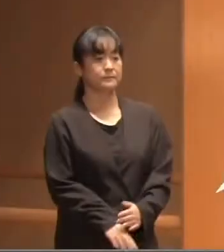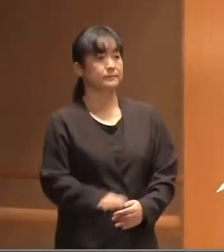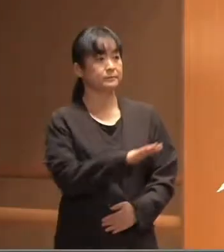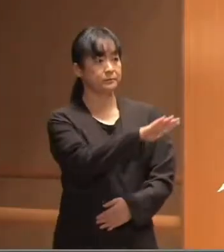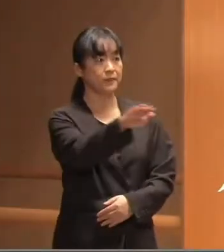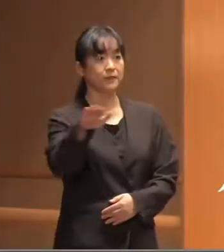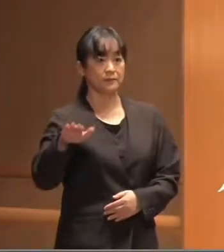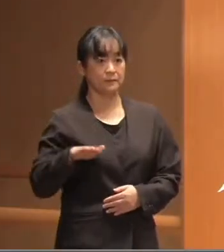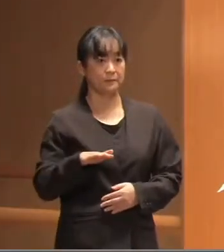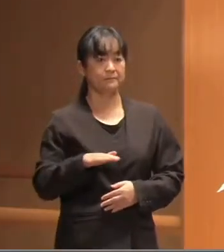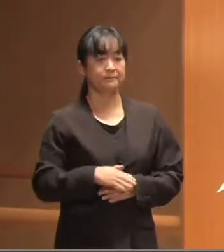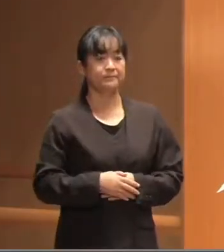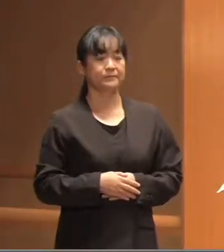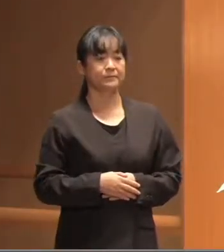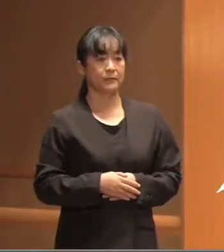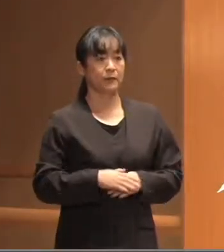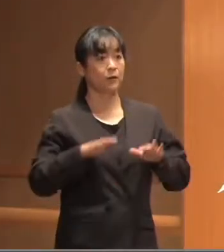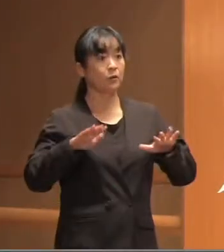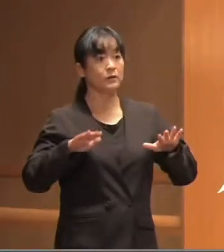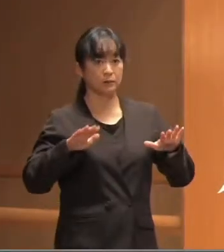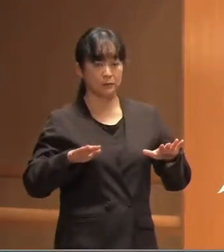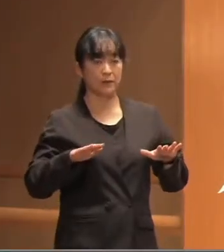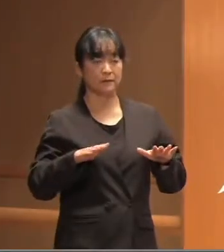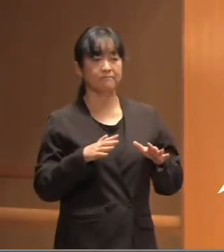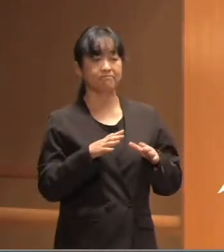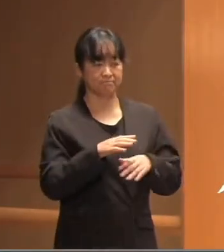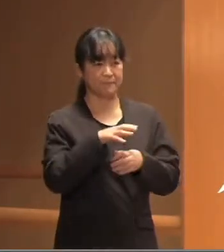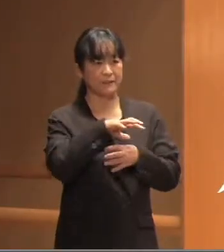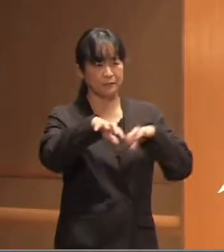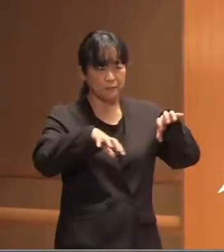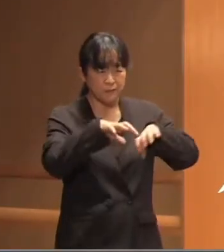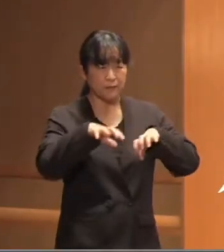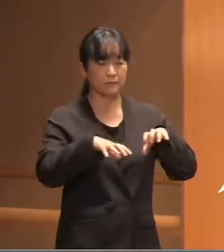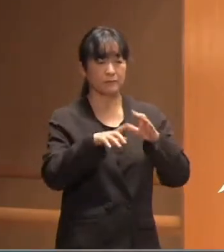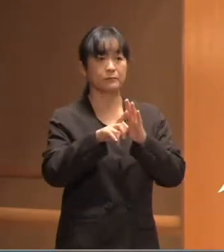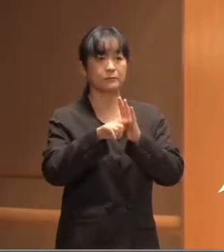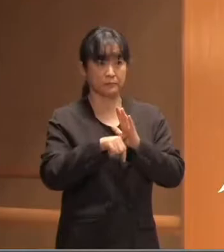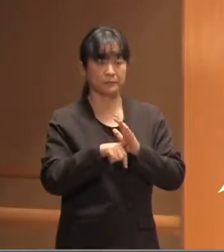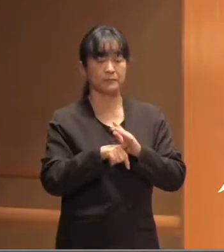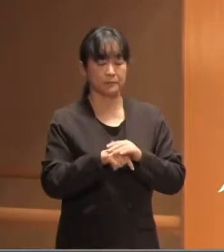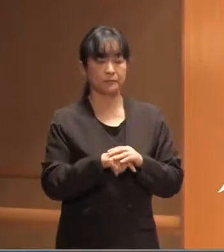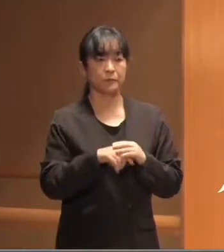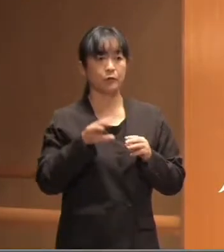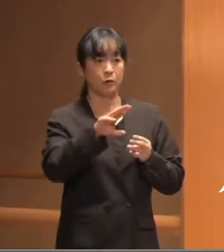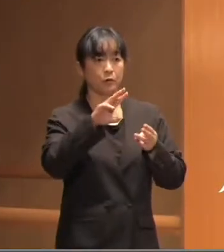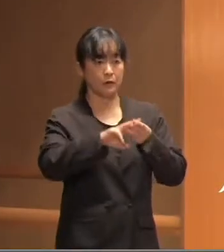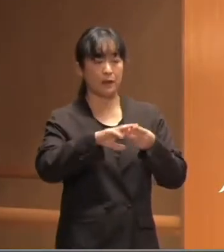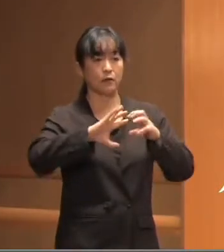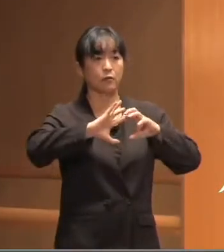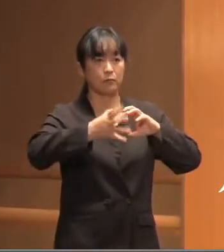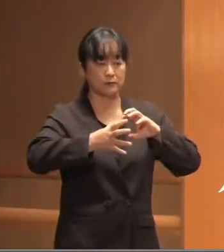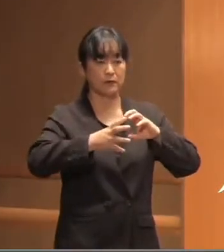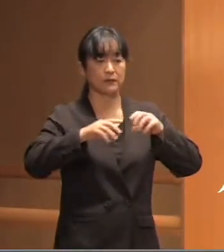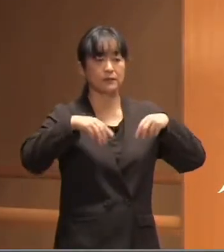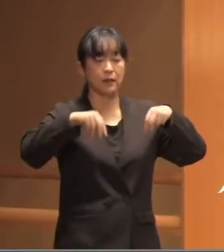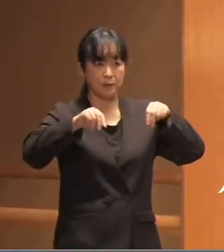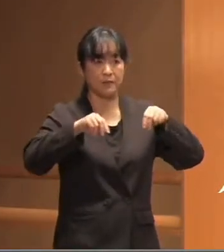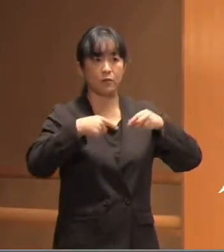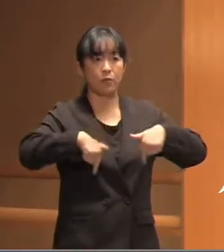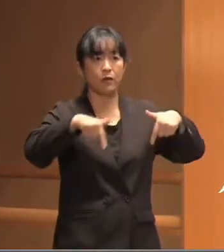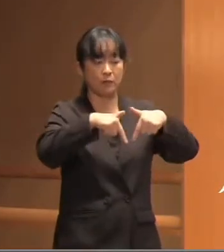皆様、本日は大変お忙しい中、トヨタ国際紙フォーラ